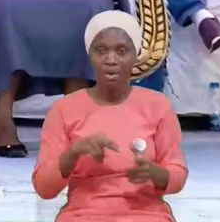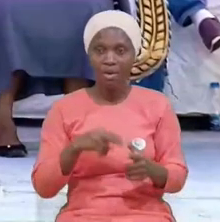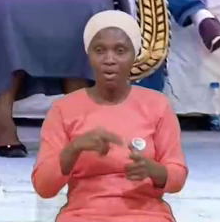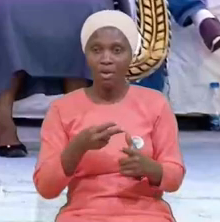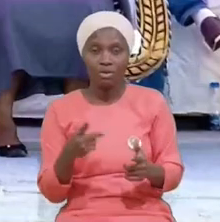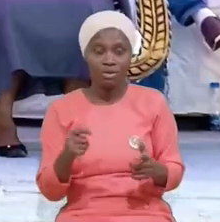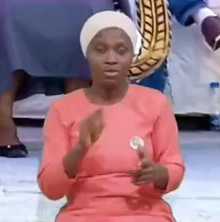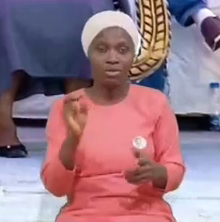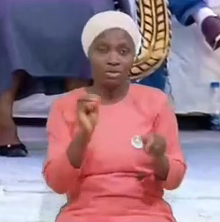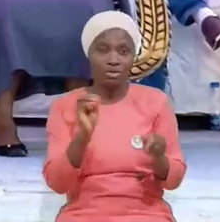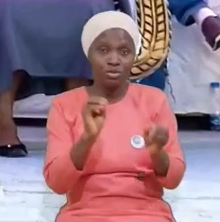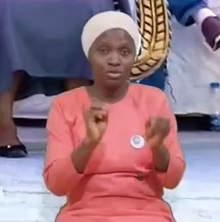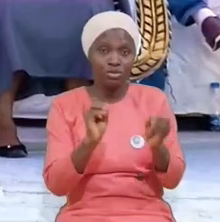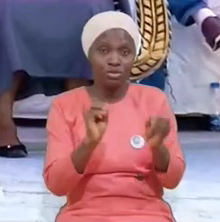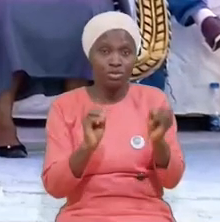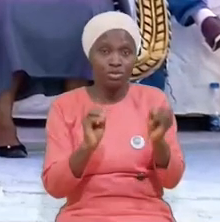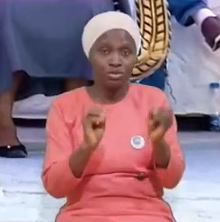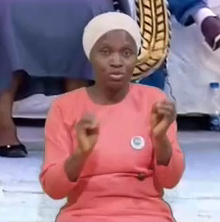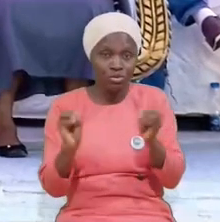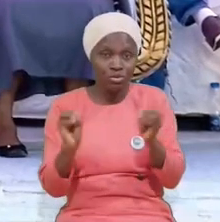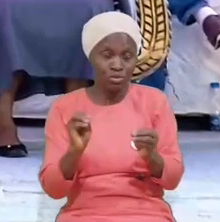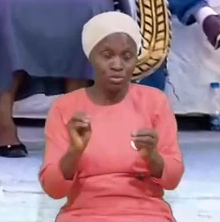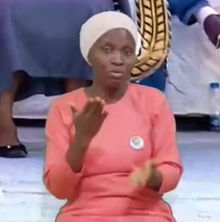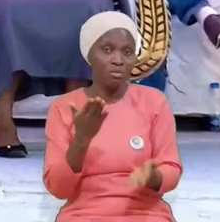Et le zéro peut occuper toute une place.